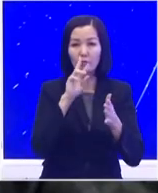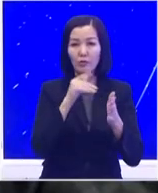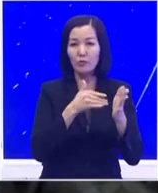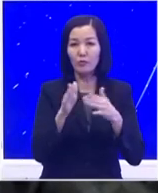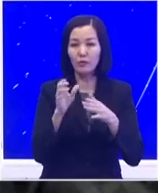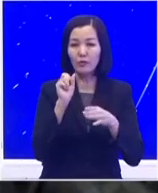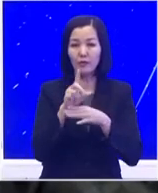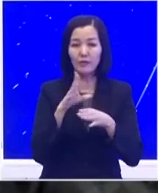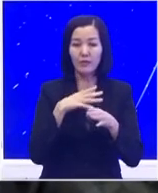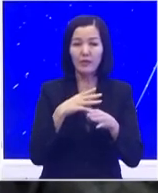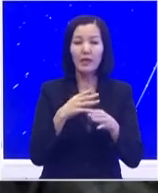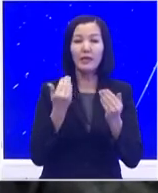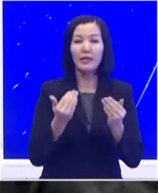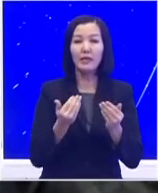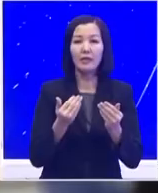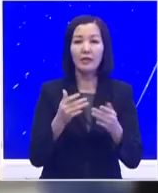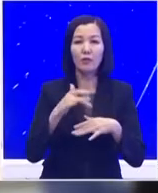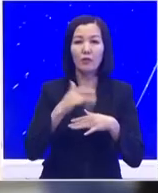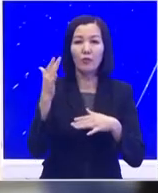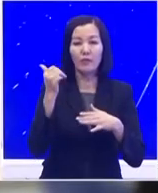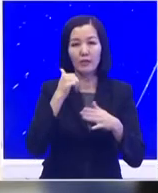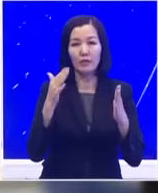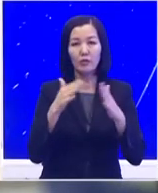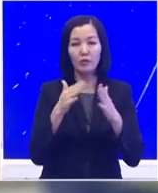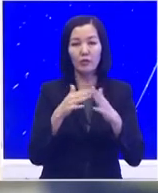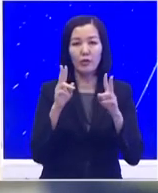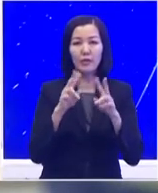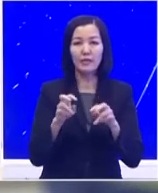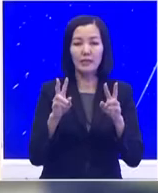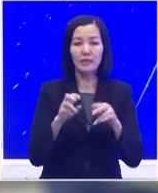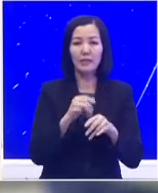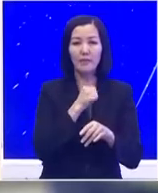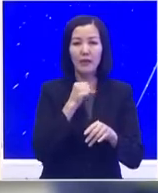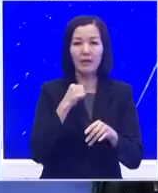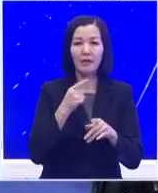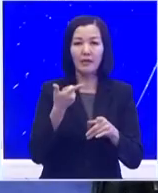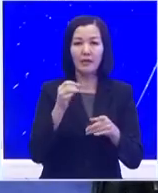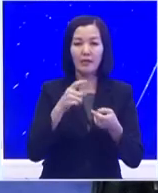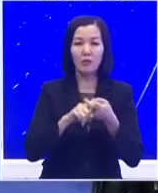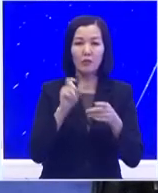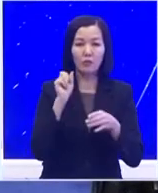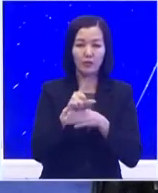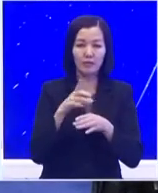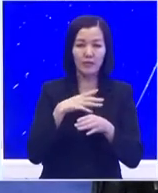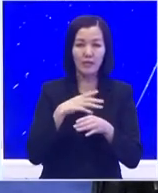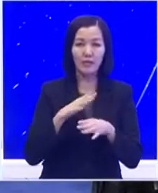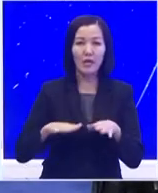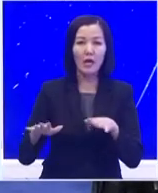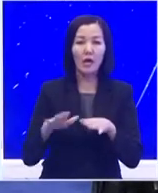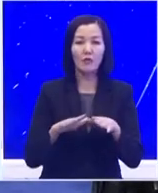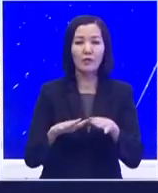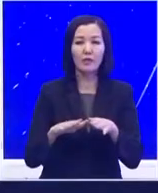нұсқау берді. Енді бірі көп қабатты ескүйлер. Зерттеп, Талғардағыдай газға қосу тапсырылды. Аудан бұл